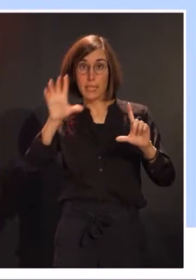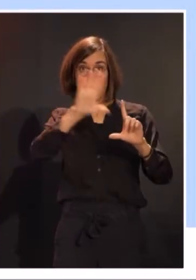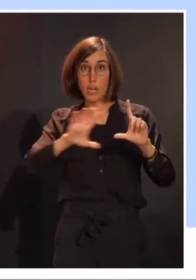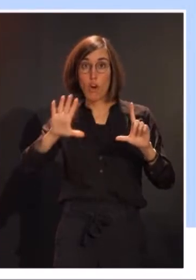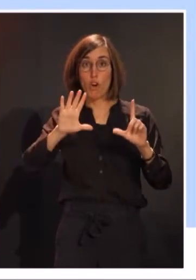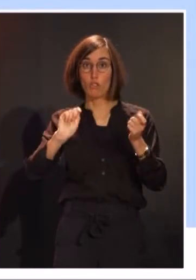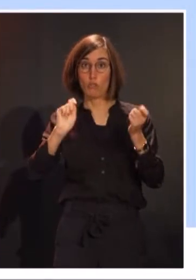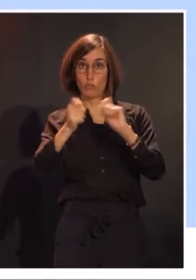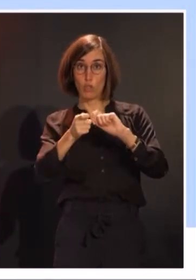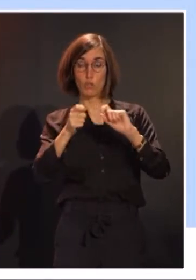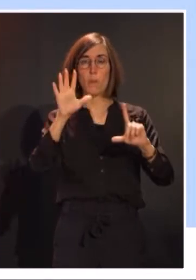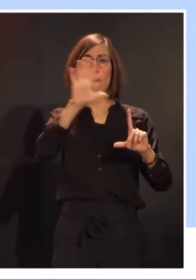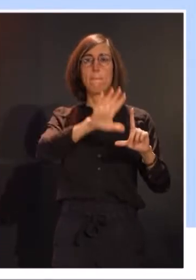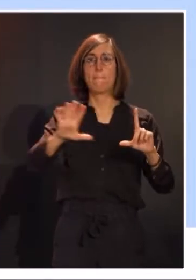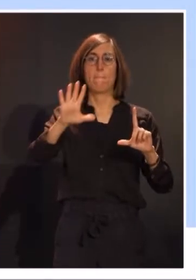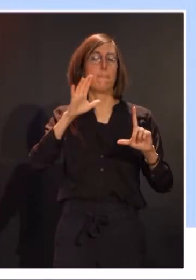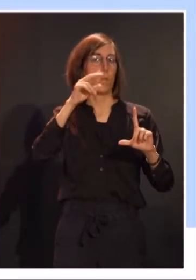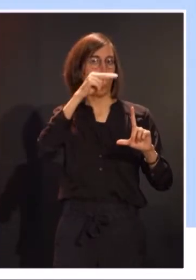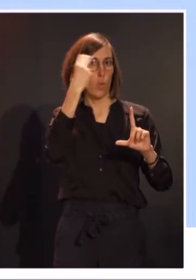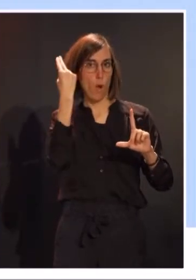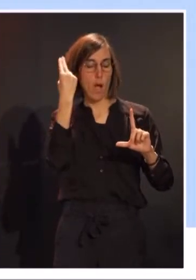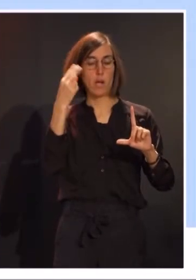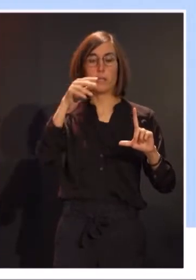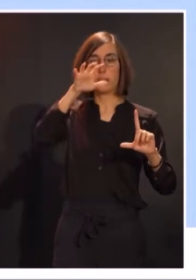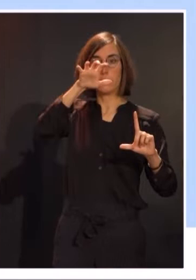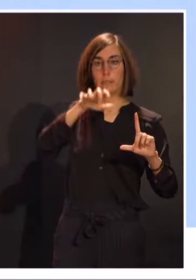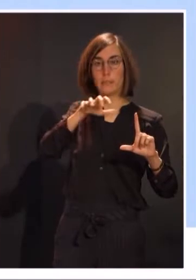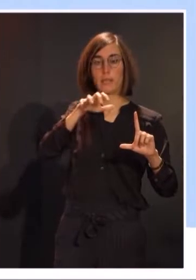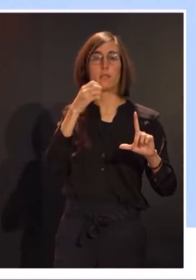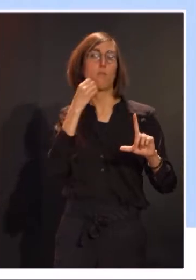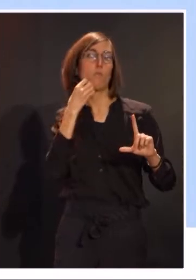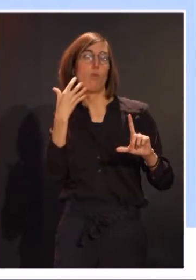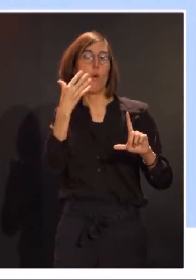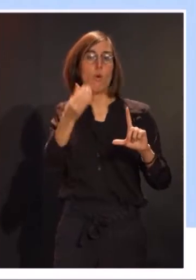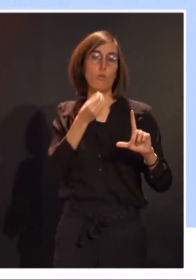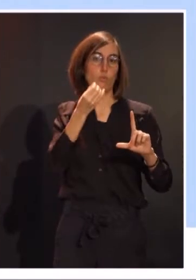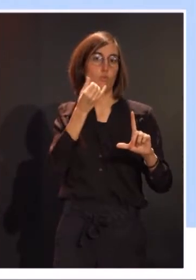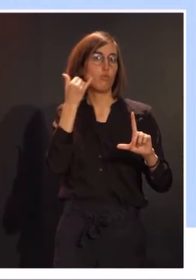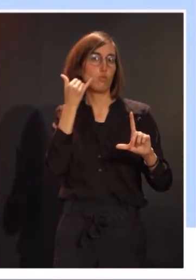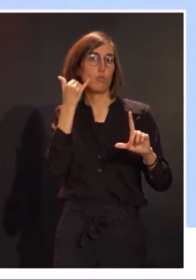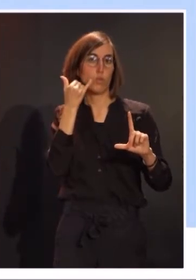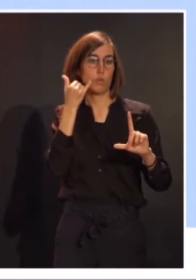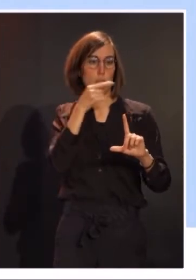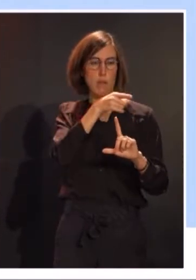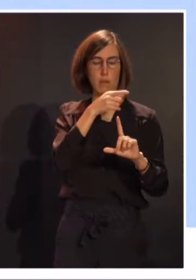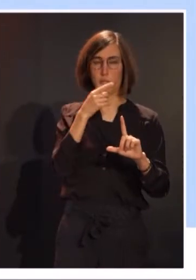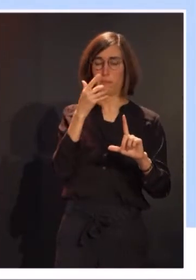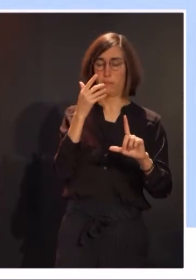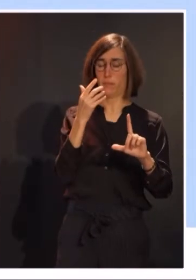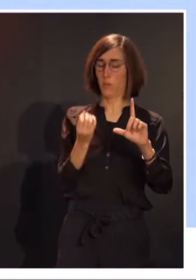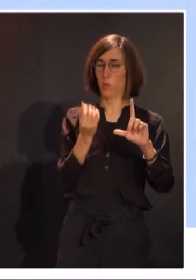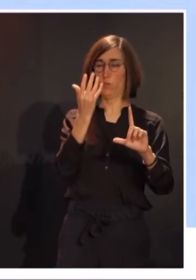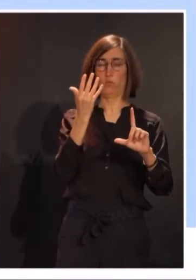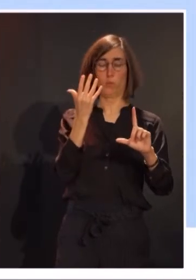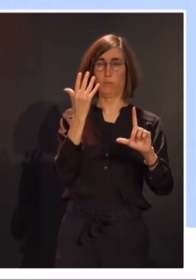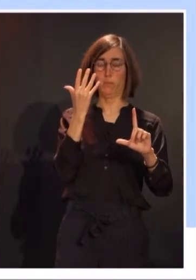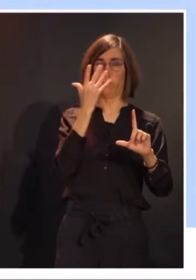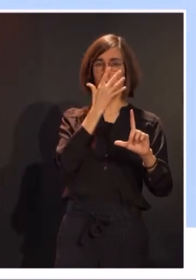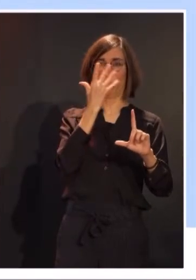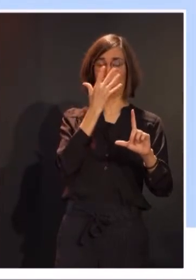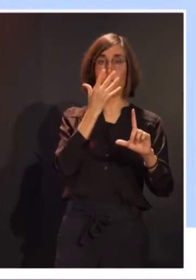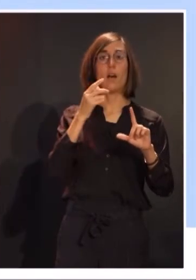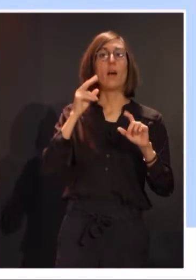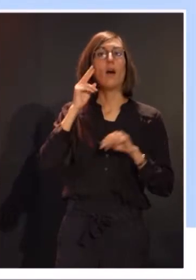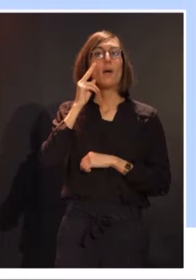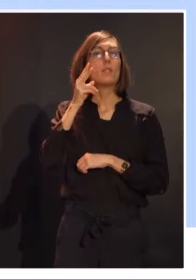et l'écriture est en blanc ou en jaune. Mais c'était difficile pour Julien de s'adapter à cette nouvelle présentation. Comme il avait l'habitude de déjà